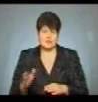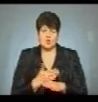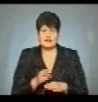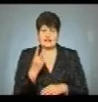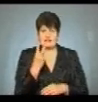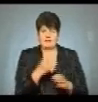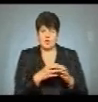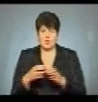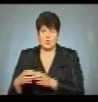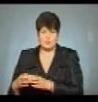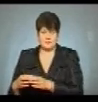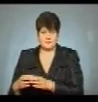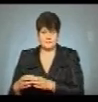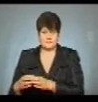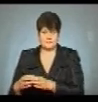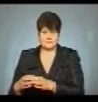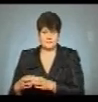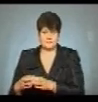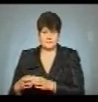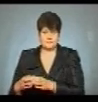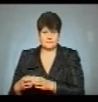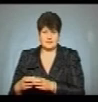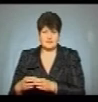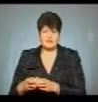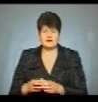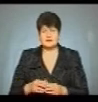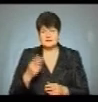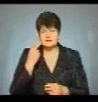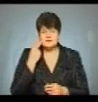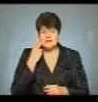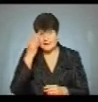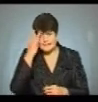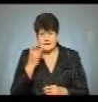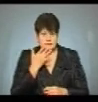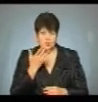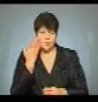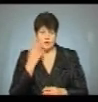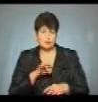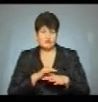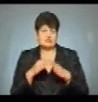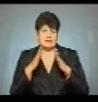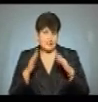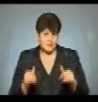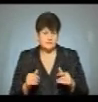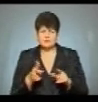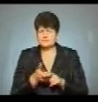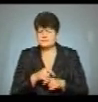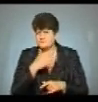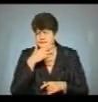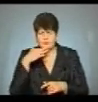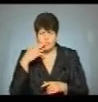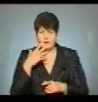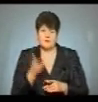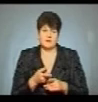2 групи. Зазвичай літком, коли ми проводимо цей табір, він дуже чисельний, і ми